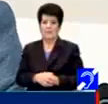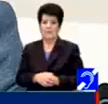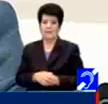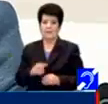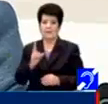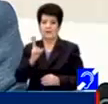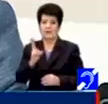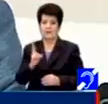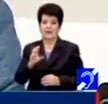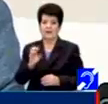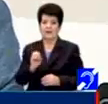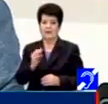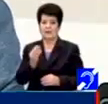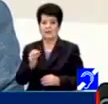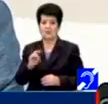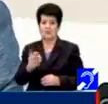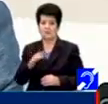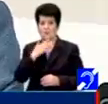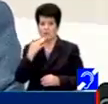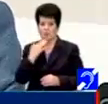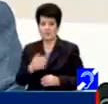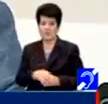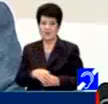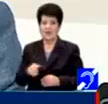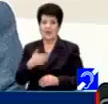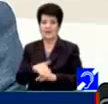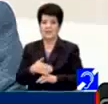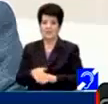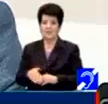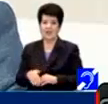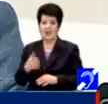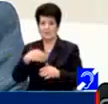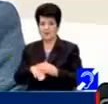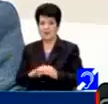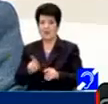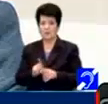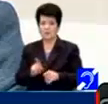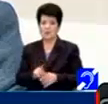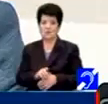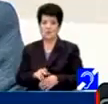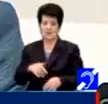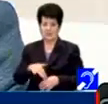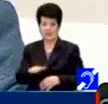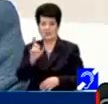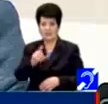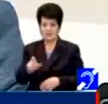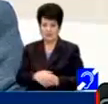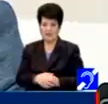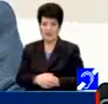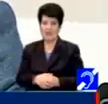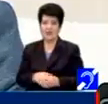strada calea ieșilor. Sunt un șir de străzi. Iarăși la trecerile peatonale au fost un șir întreg de